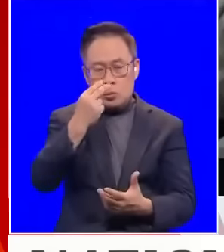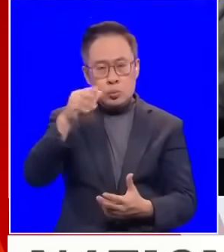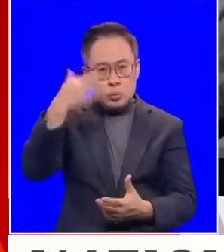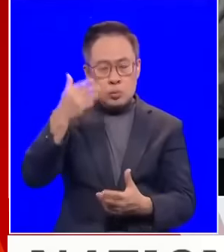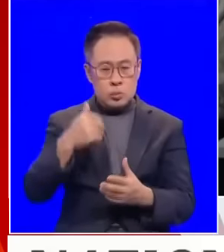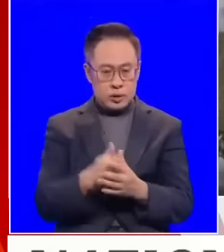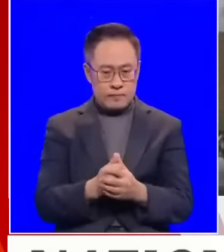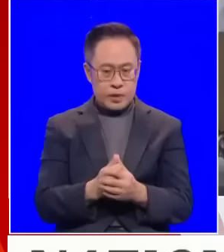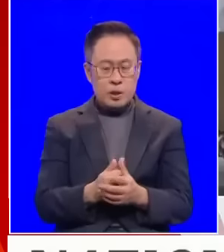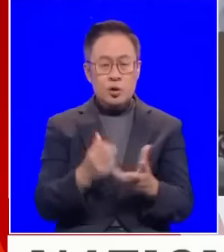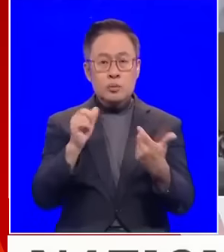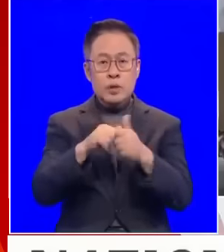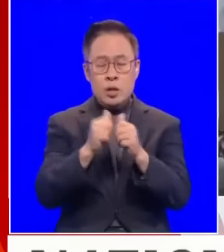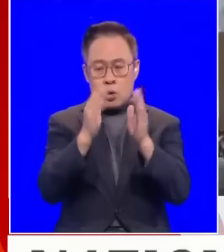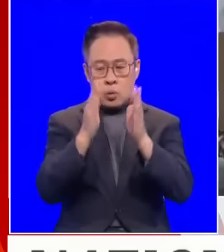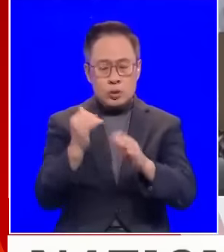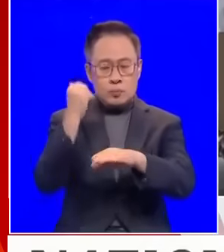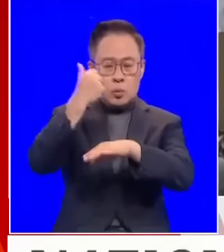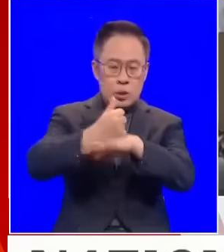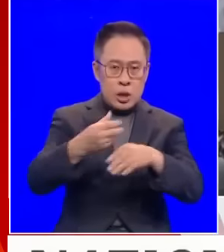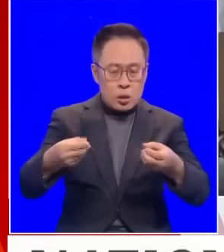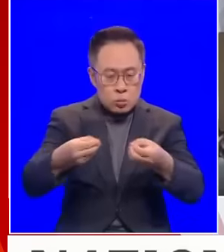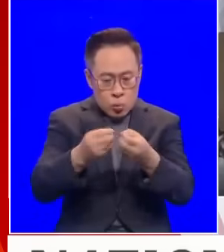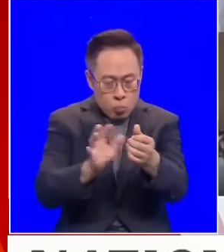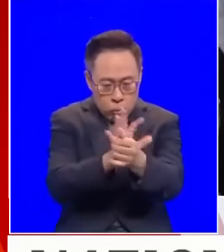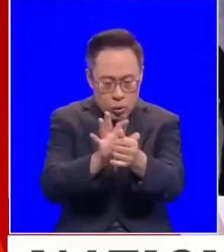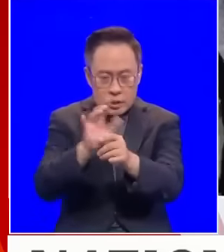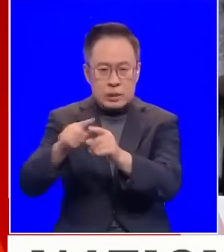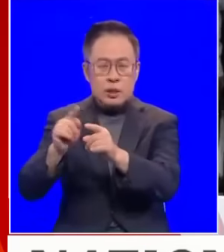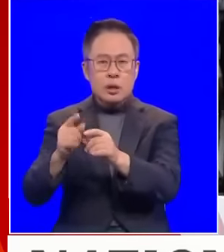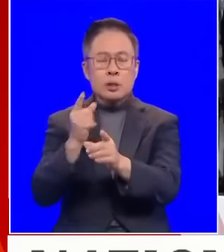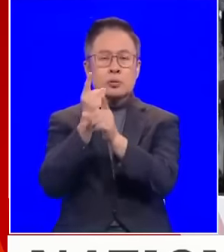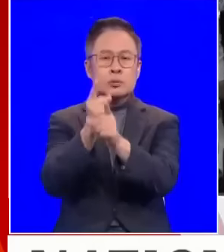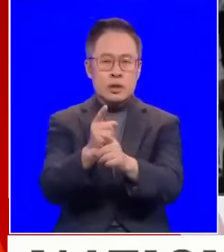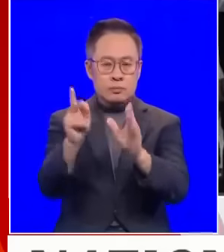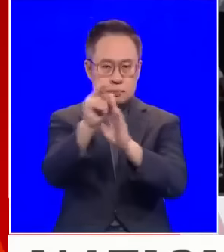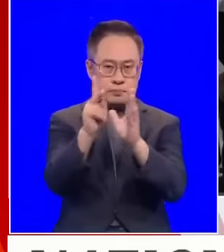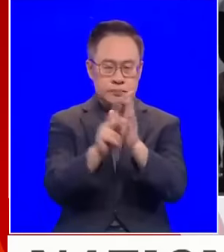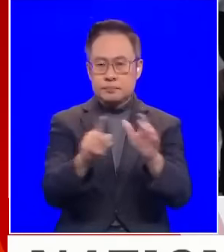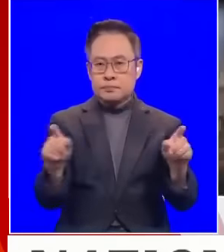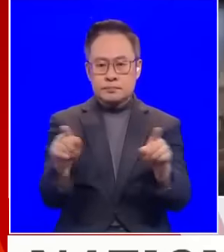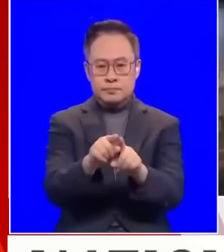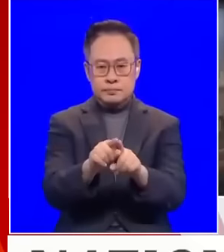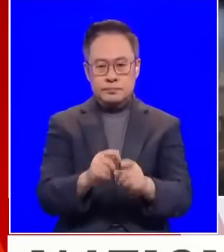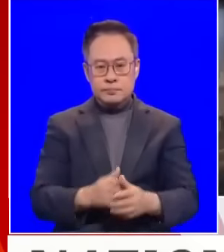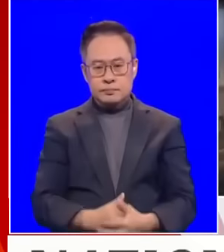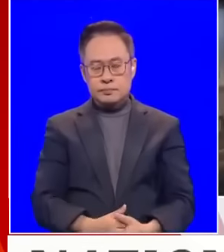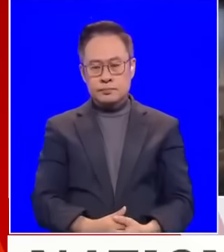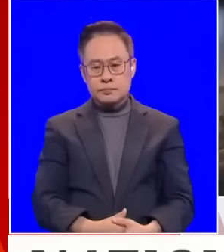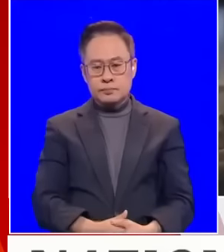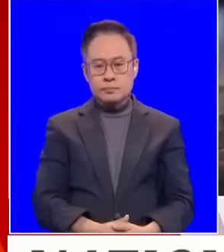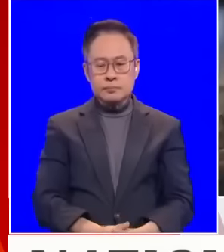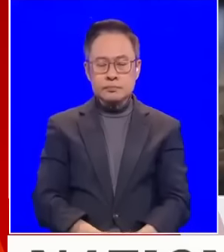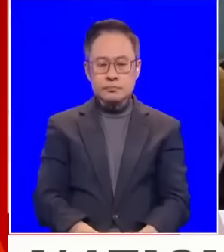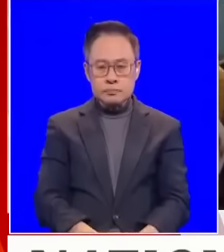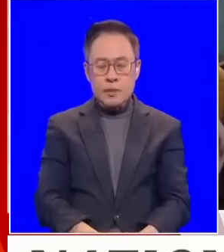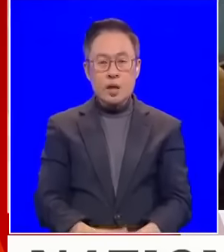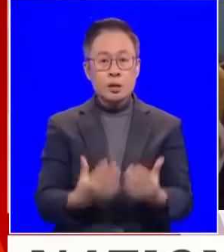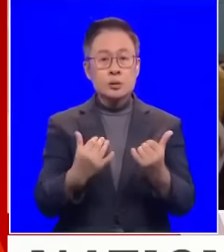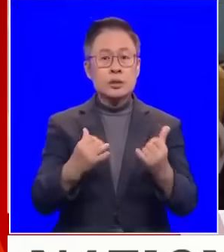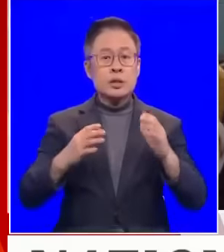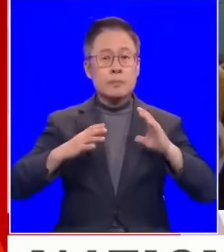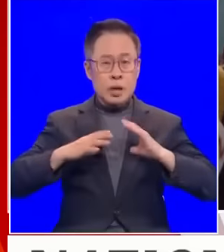ควรจะปล่อยปละละเลยและจะต้องดำเนินการภายใต้ของกฎหมายค่ะ ก็ชี้แจงกันแบบนี้นะคะช่วงนี้เราต้อง